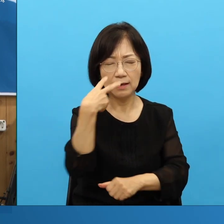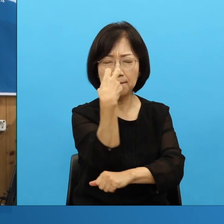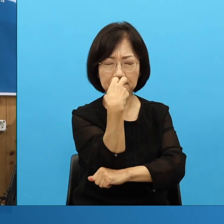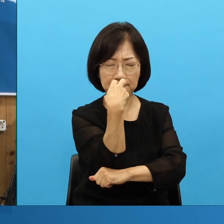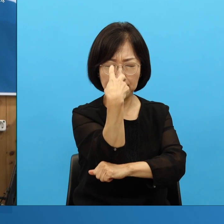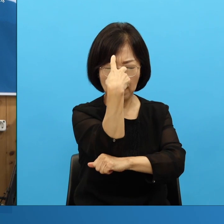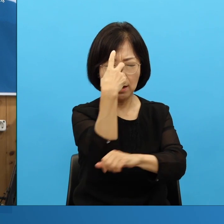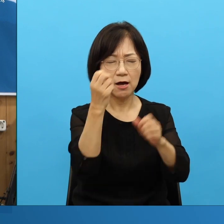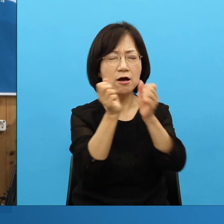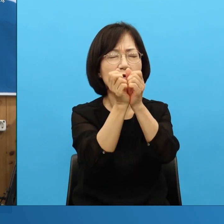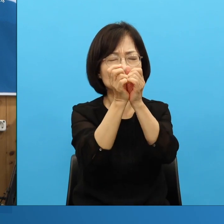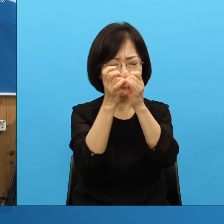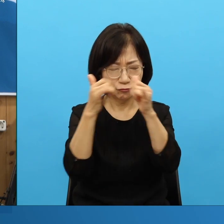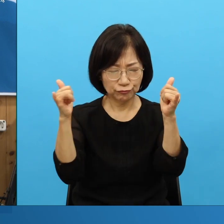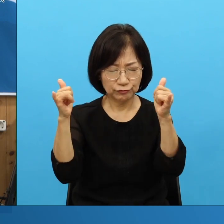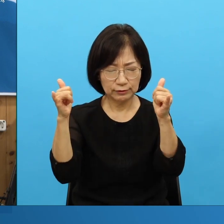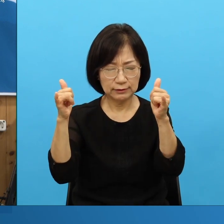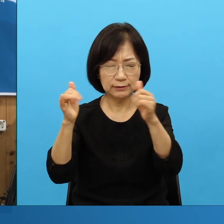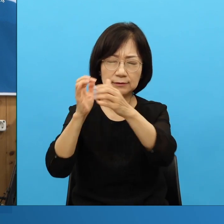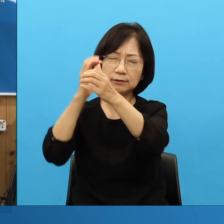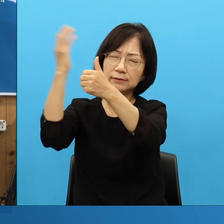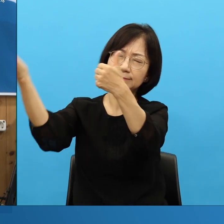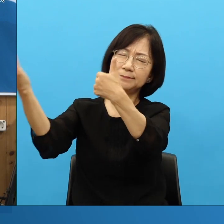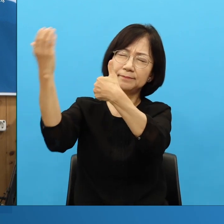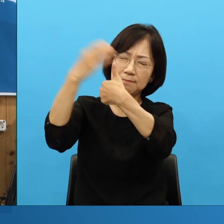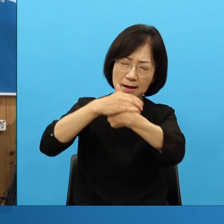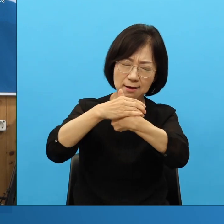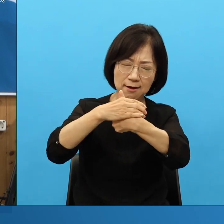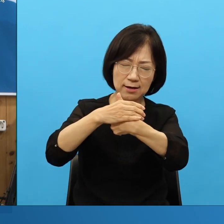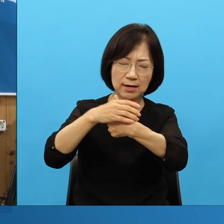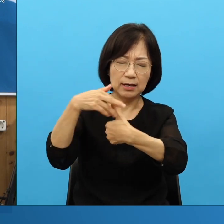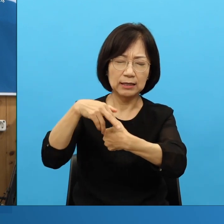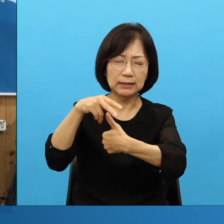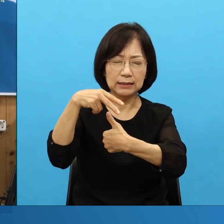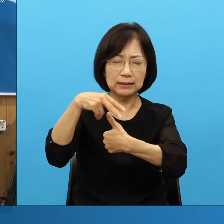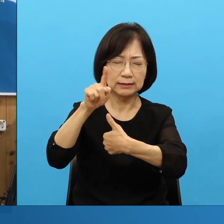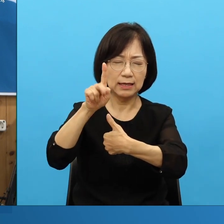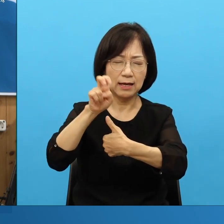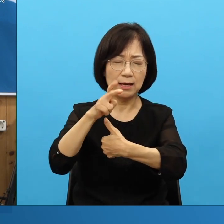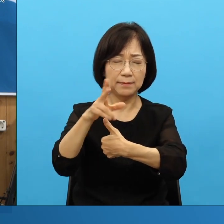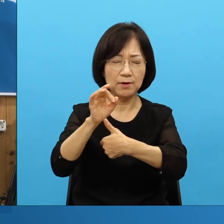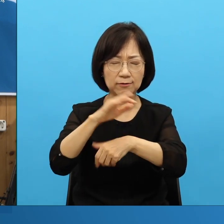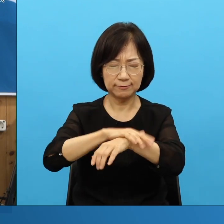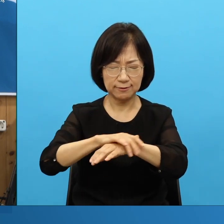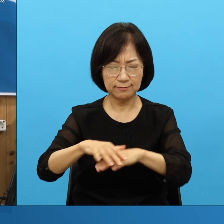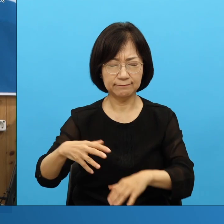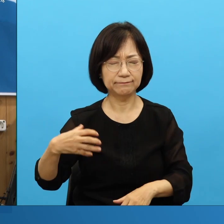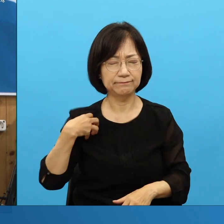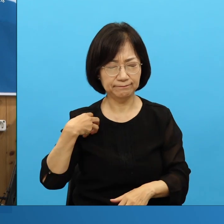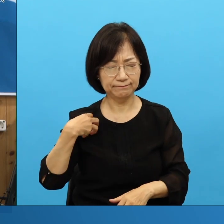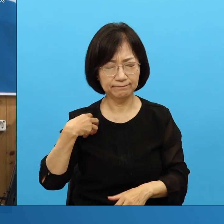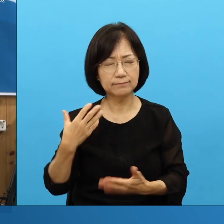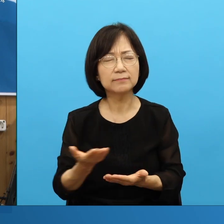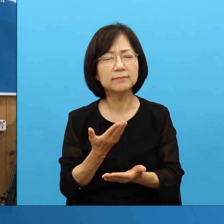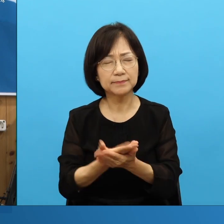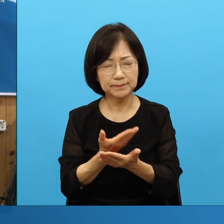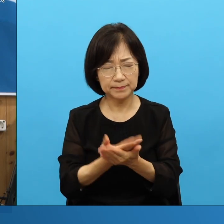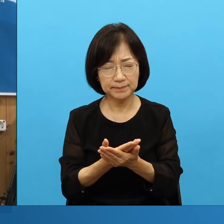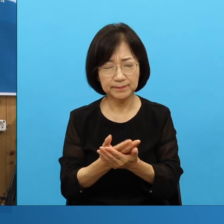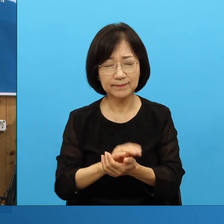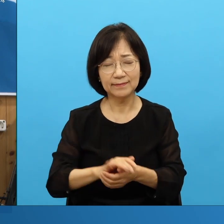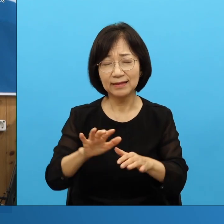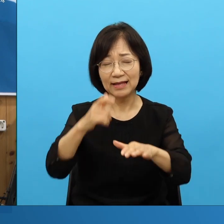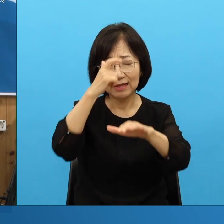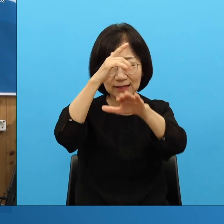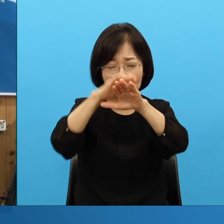and business people with the blessings of only uniqueness and recreation to revive the church and be used as a watchman to save the age. 예배드린